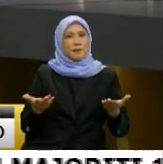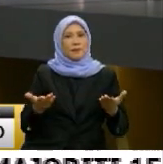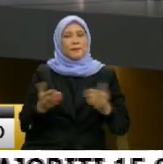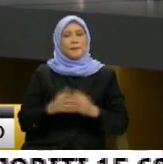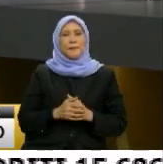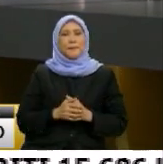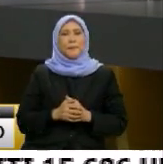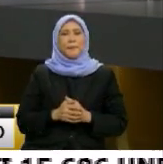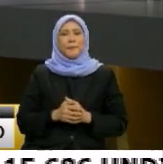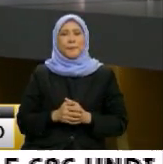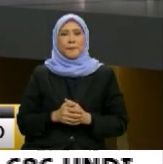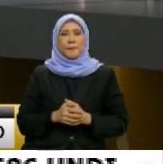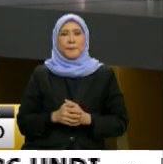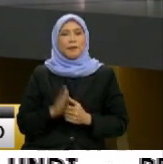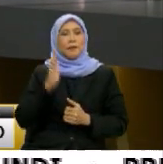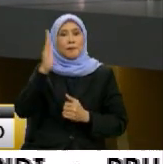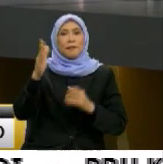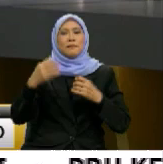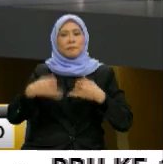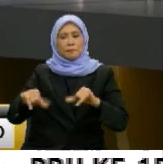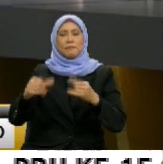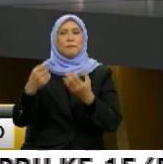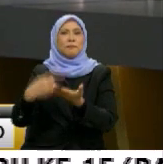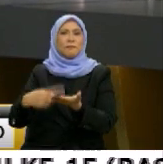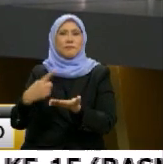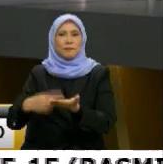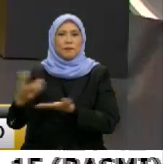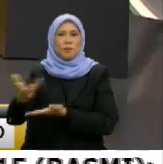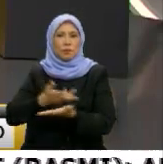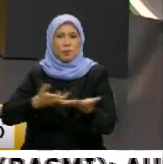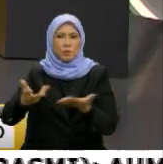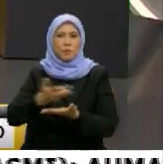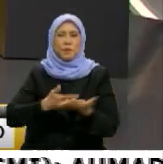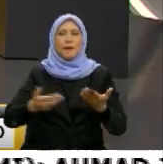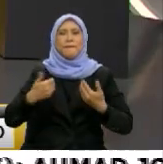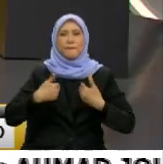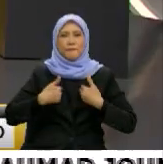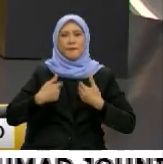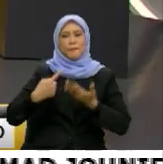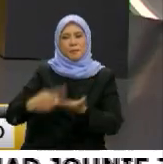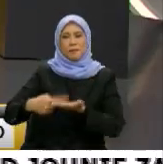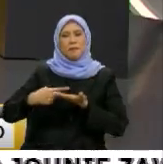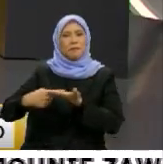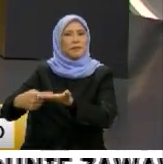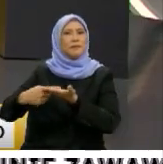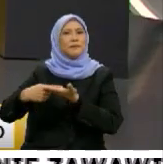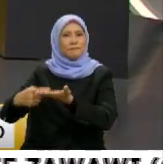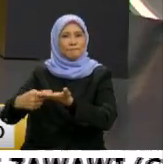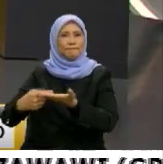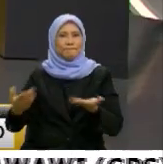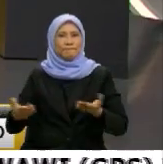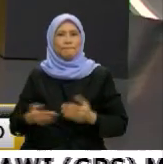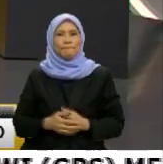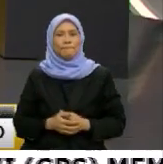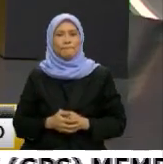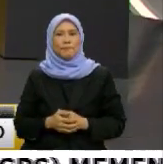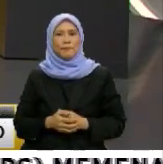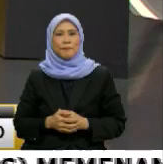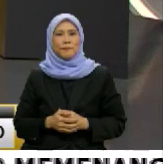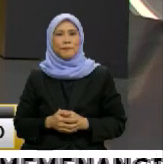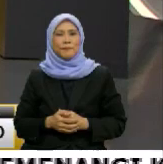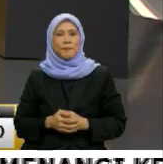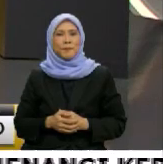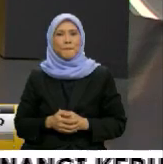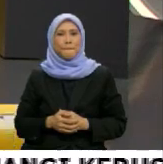yang radikal, tapi akan sedia berunding. It will be a room to negotiate. Referendum tidak radikal? Saya